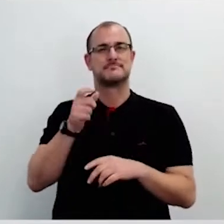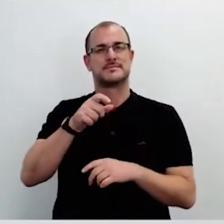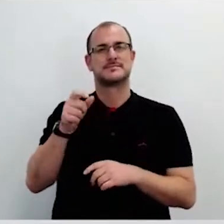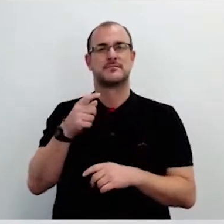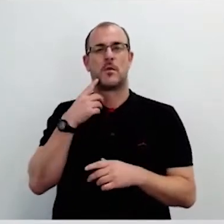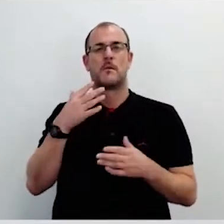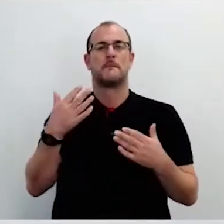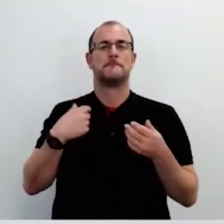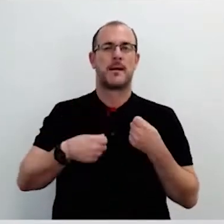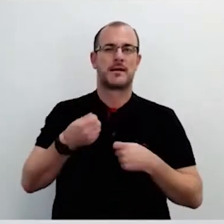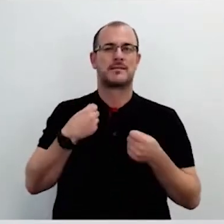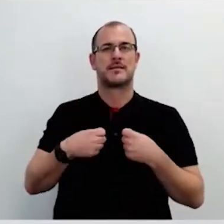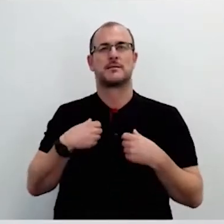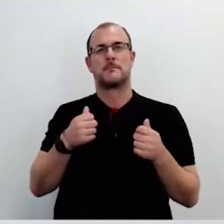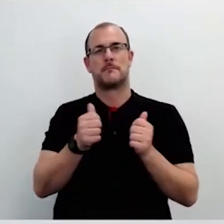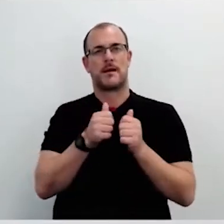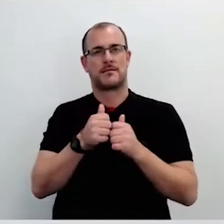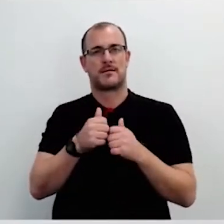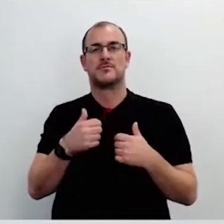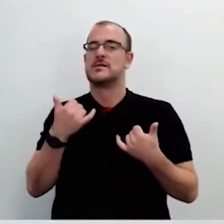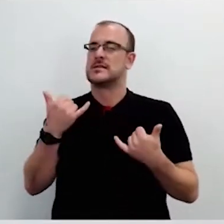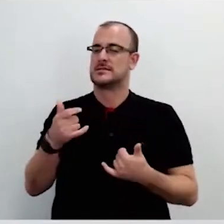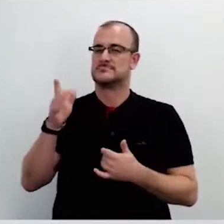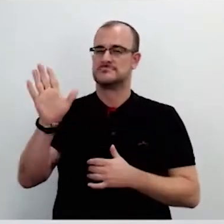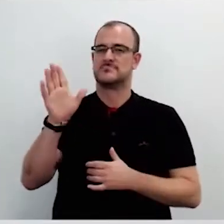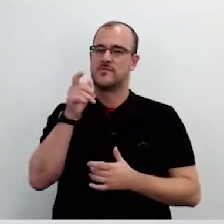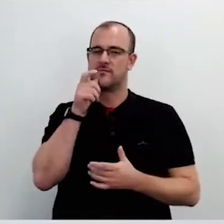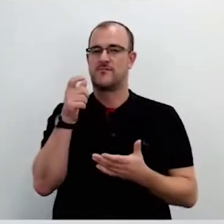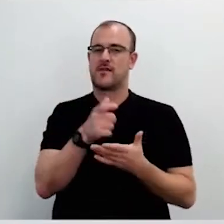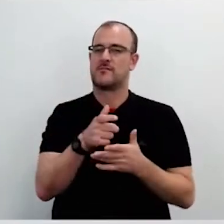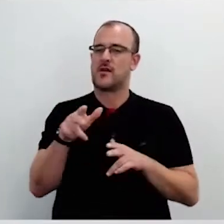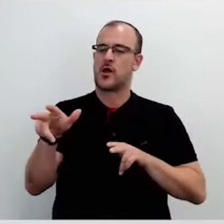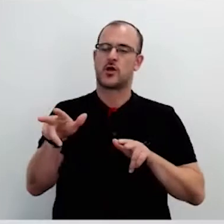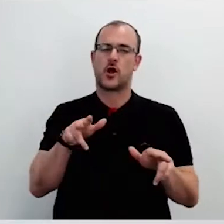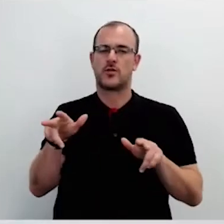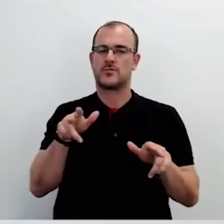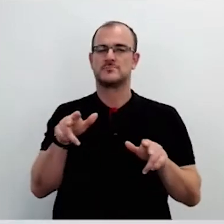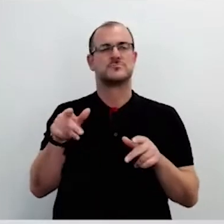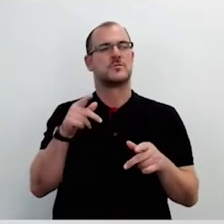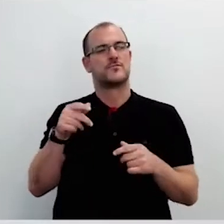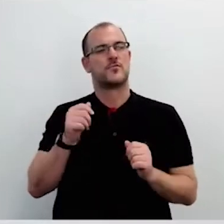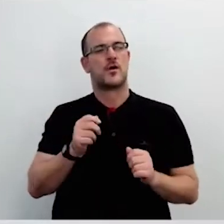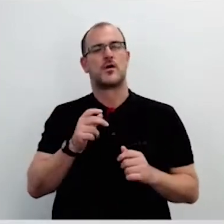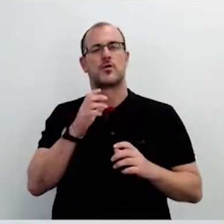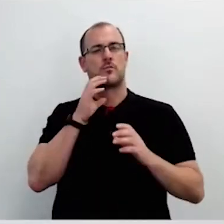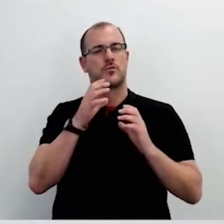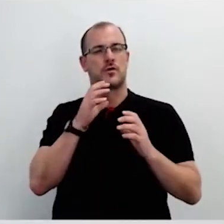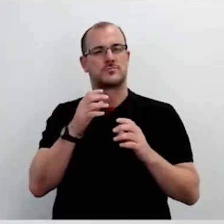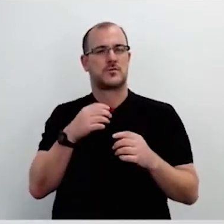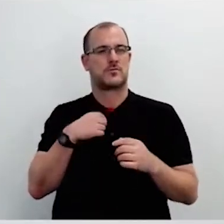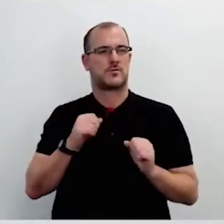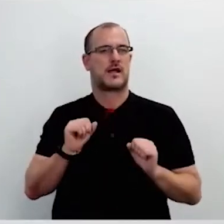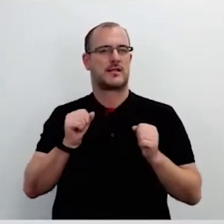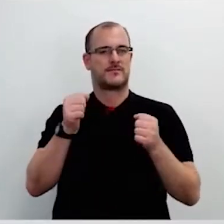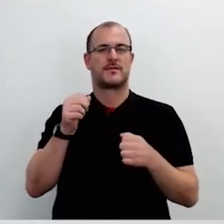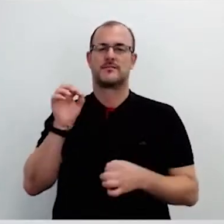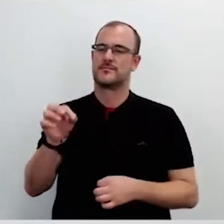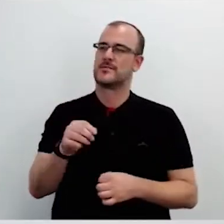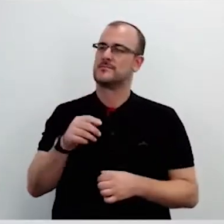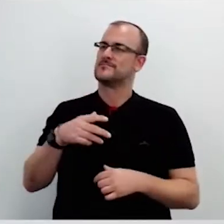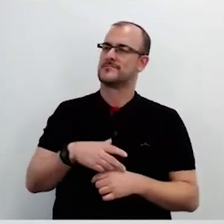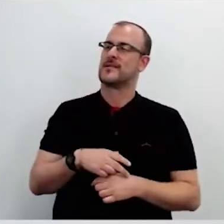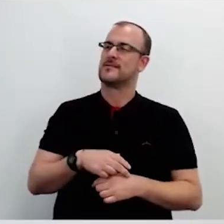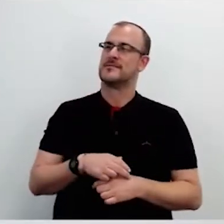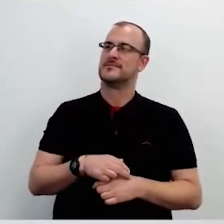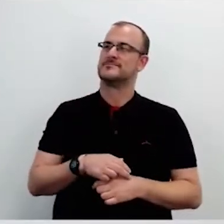Marketing Partnerships und verantwortet unter anderem die Koordination der Kommunikationsaktivitäten des Konzerns. Herr Haagspiel, schön, dass Sie bei